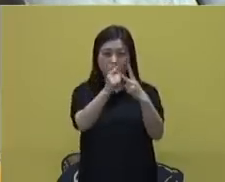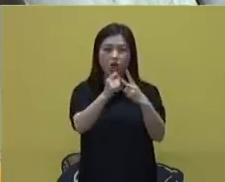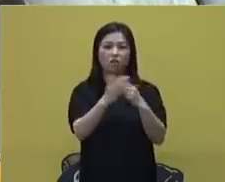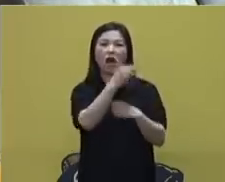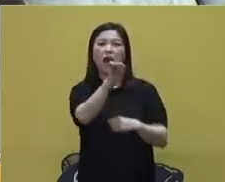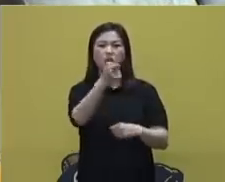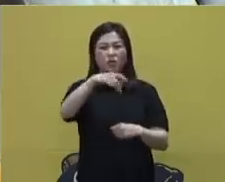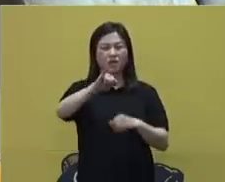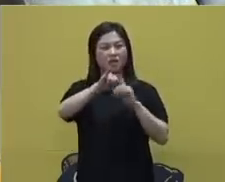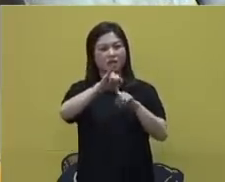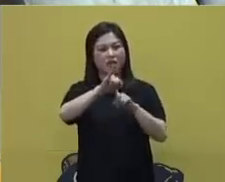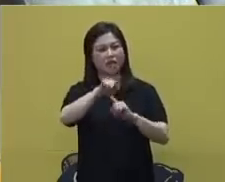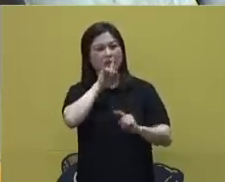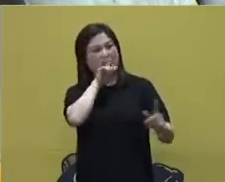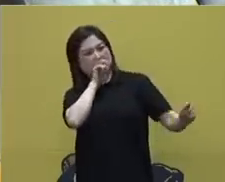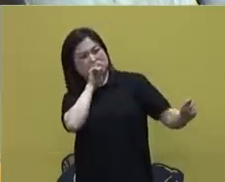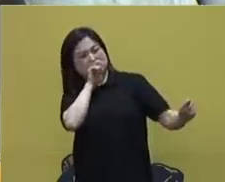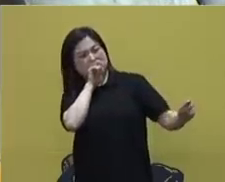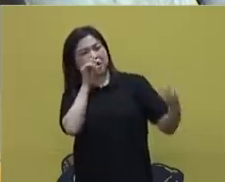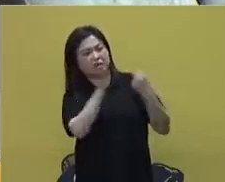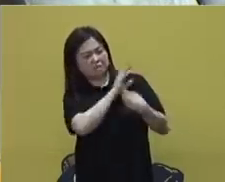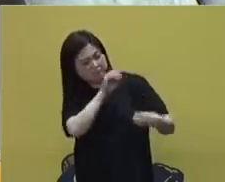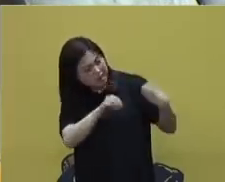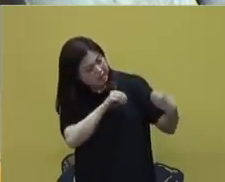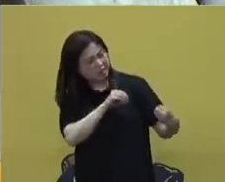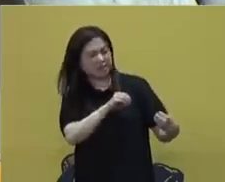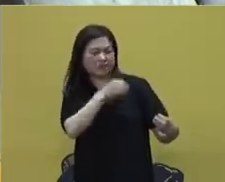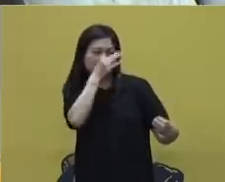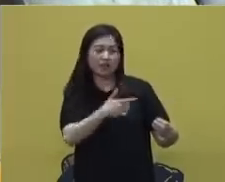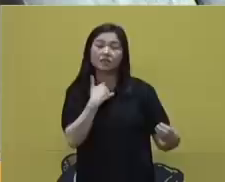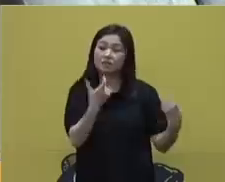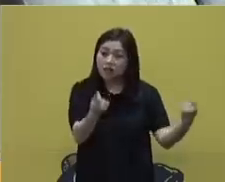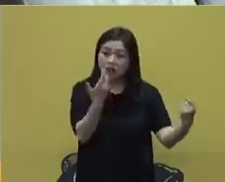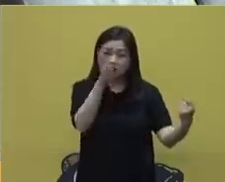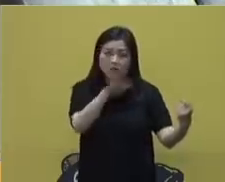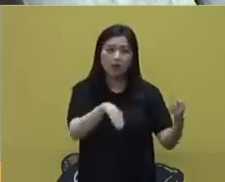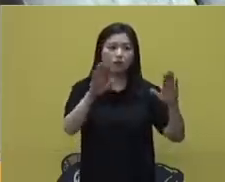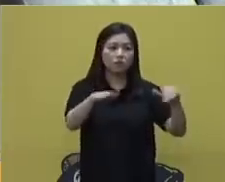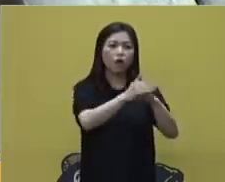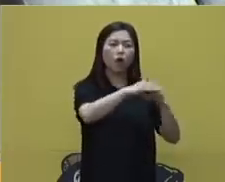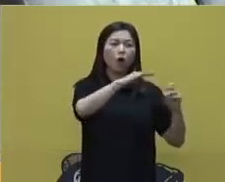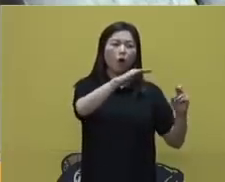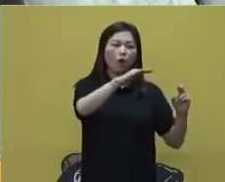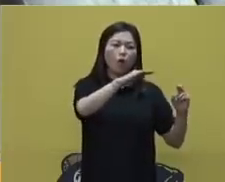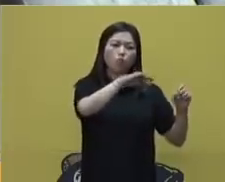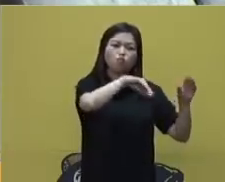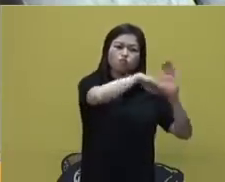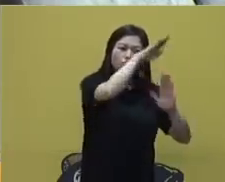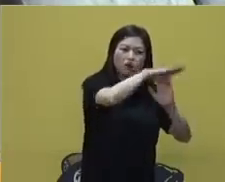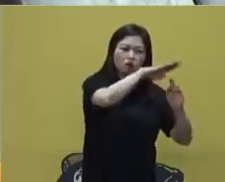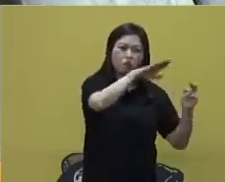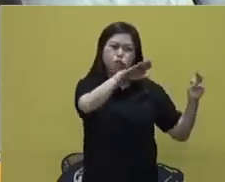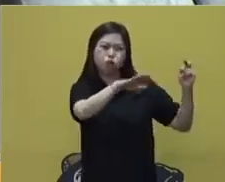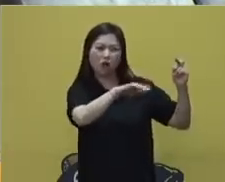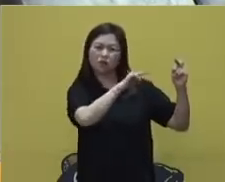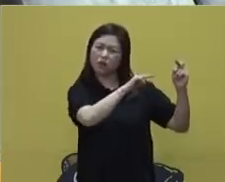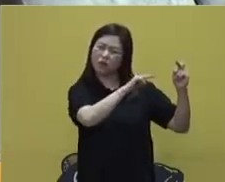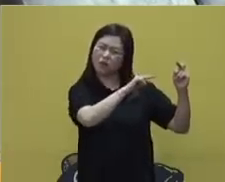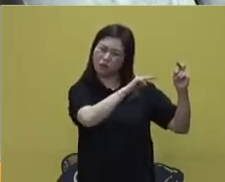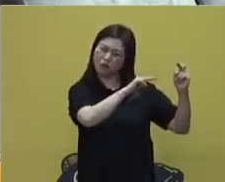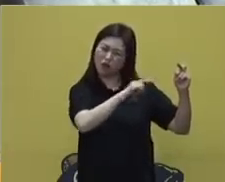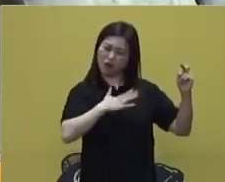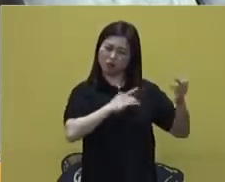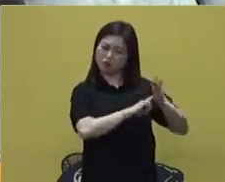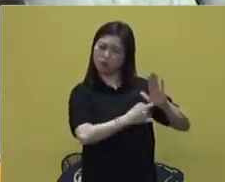합니다만 북한에서 의미심장한 뭔가 주문을 한 게 지금의 이제 약간의 도발성 있는 신호를 보낸 것도 그렇고